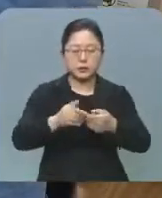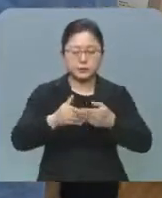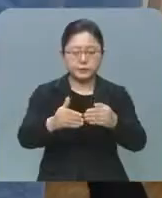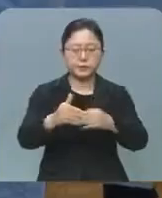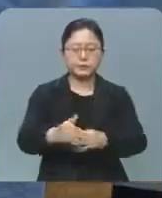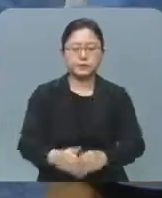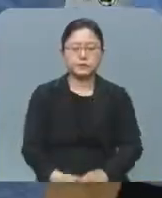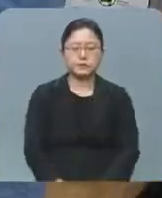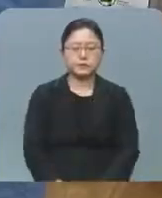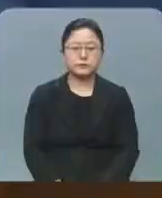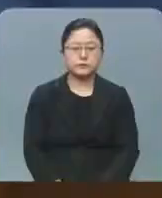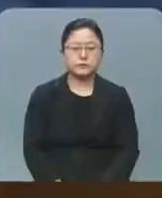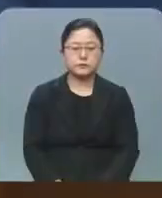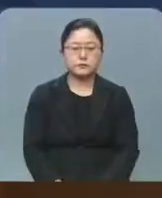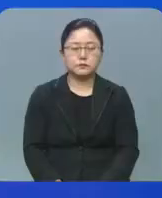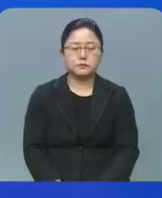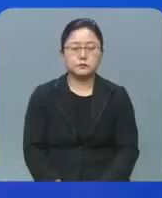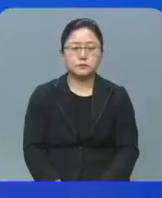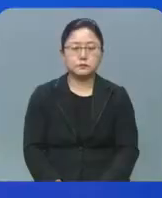진행됩니다.